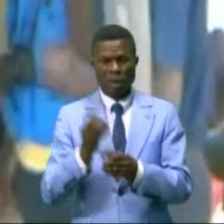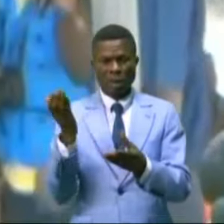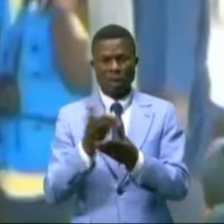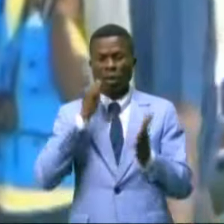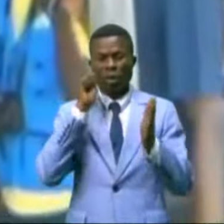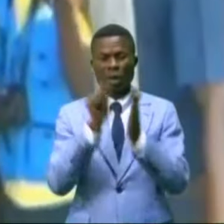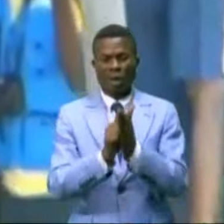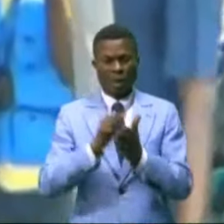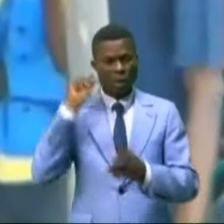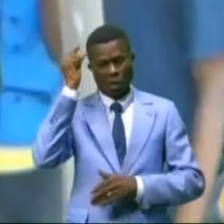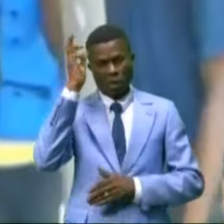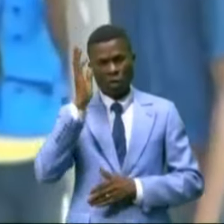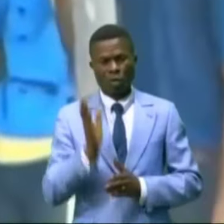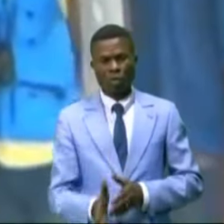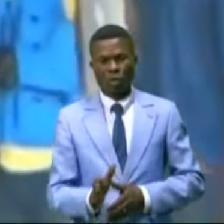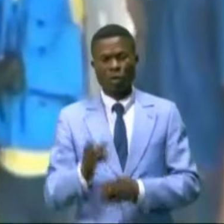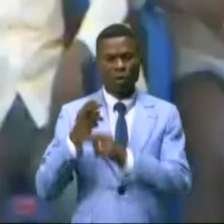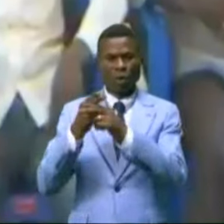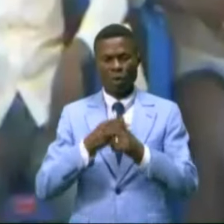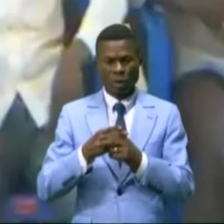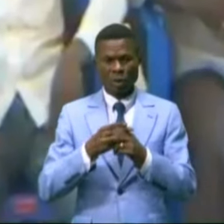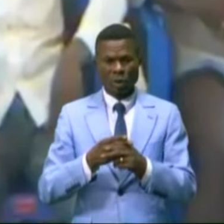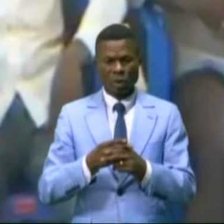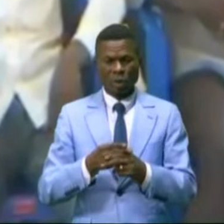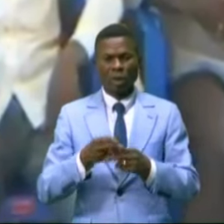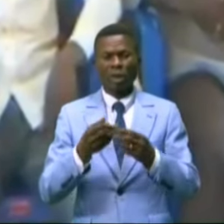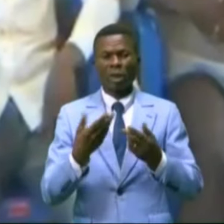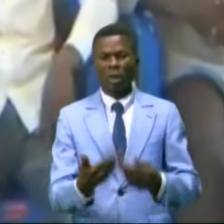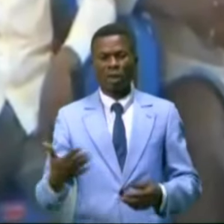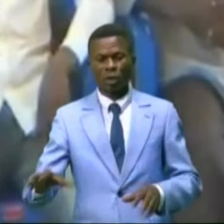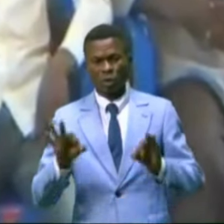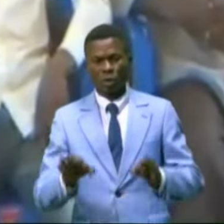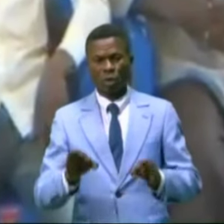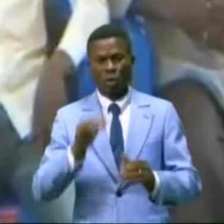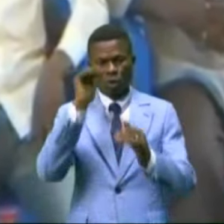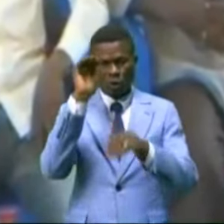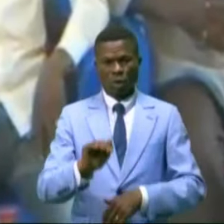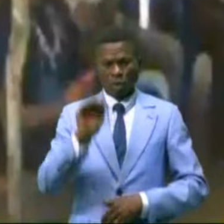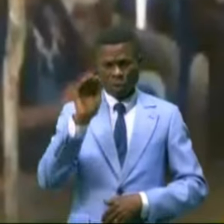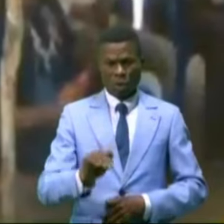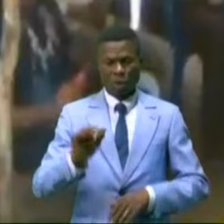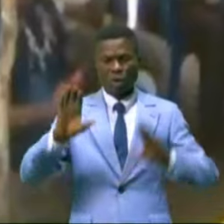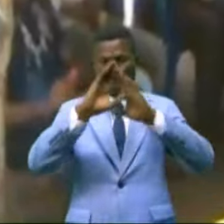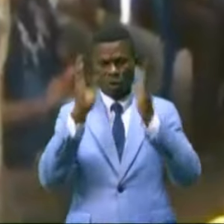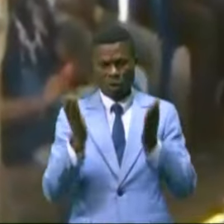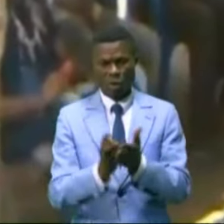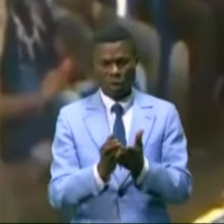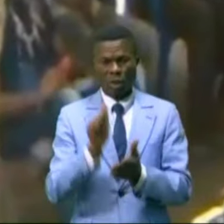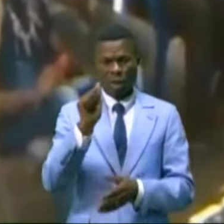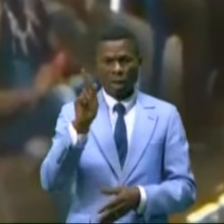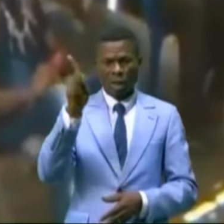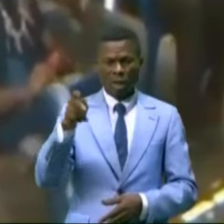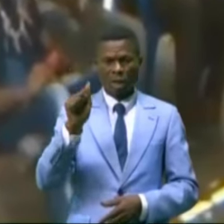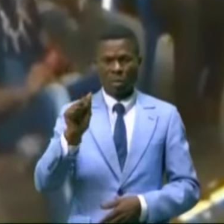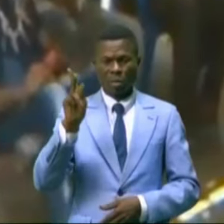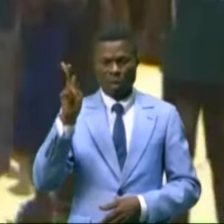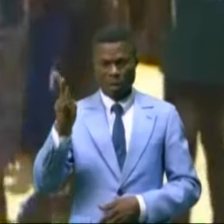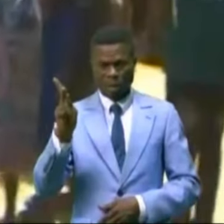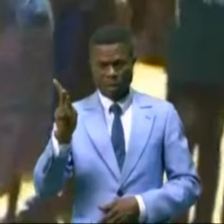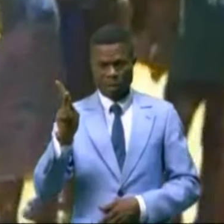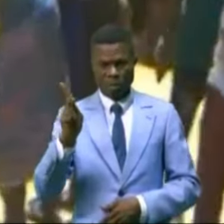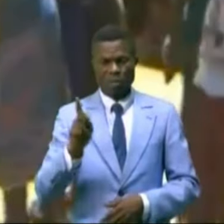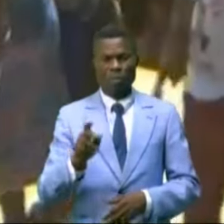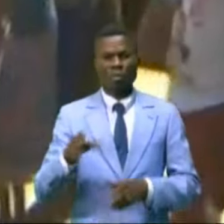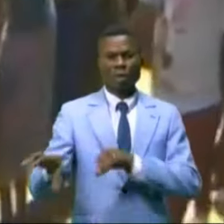Gouverneur portant sécurisation de l'UR du patrimoine autochtone et communautaire à Pâque en sigle sang la